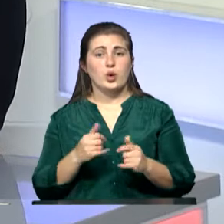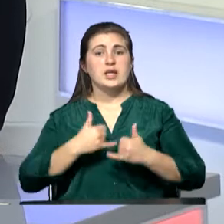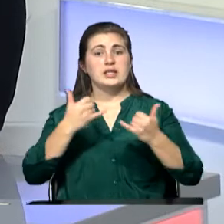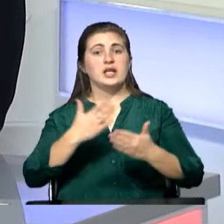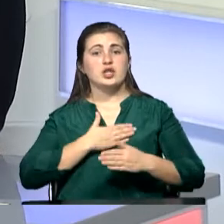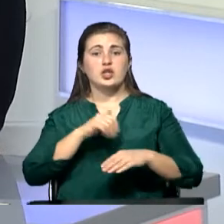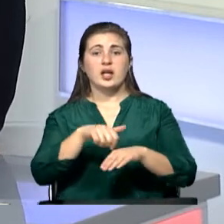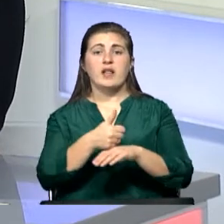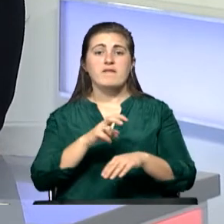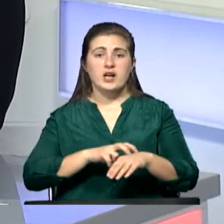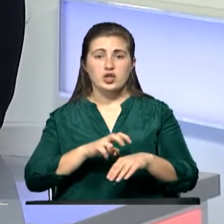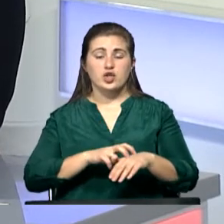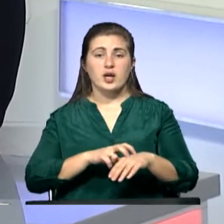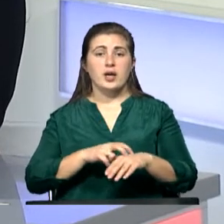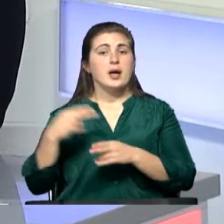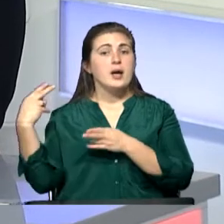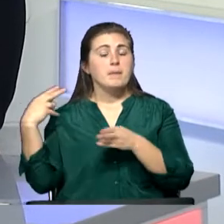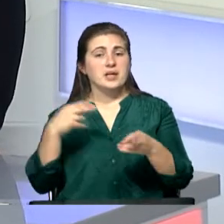наших главврачей. Приедут